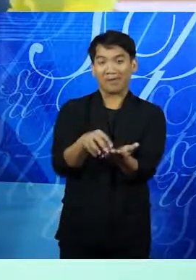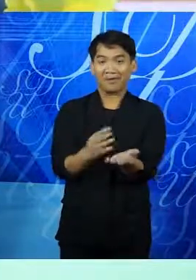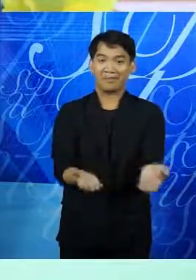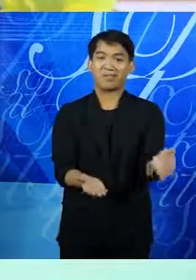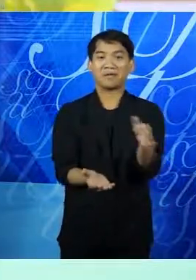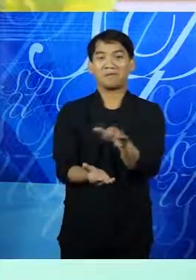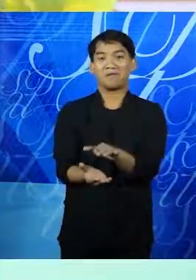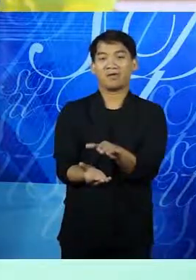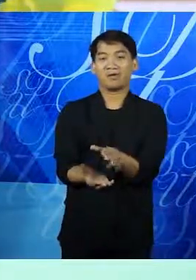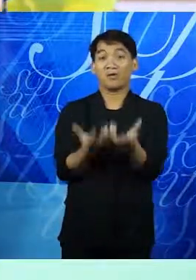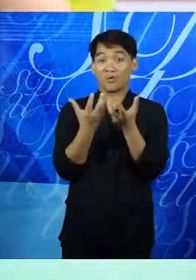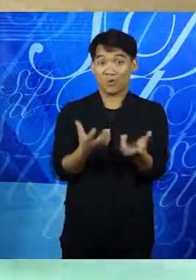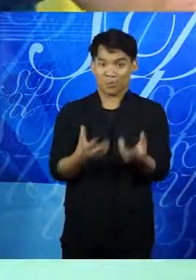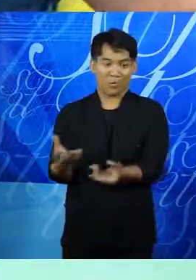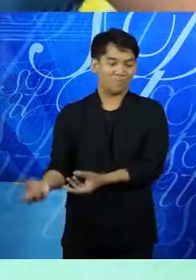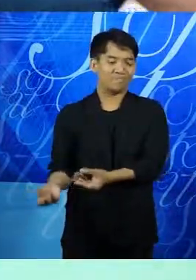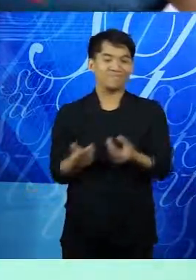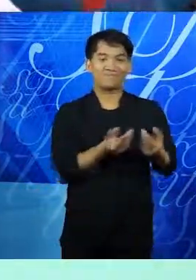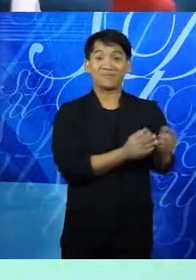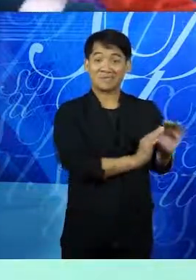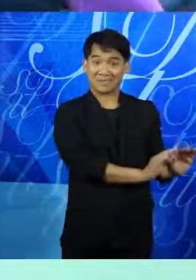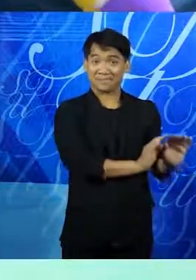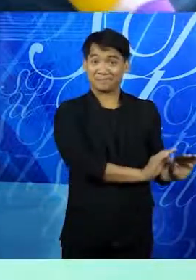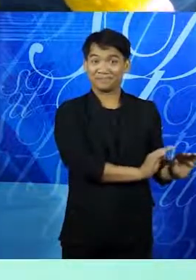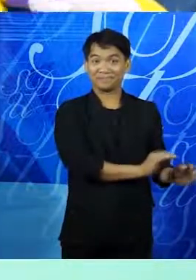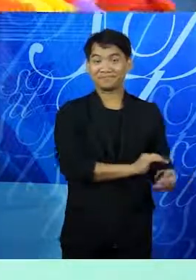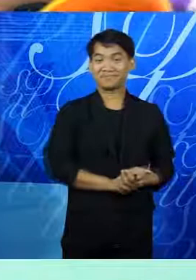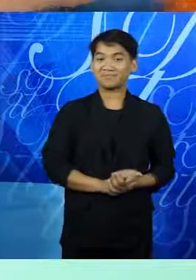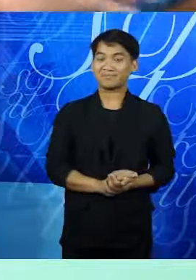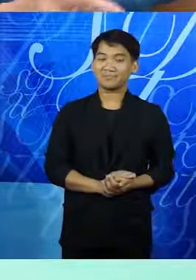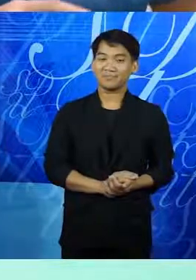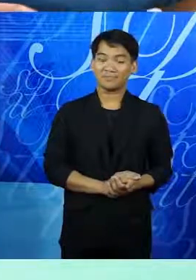นะคะครูเก็บสิ่งของไว้แล้วก็